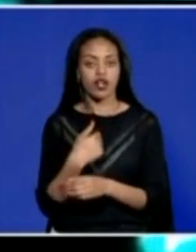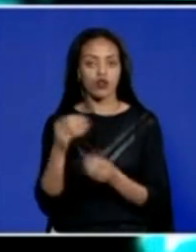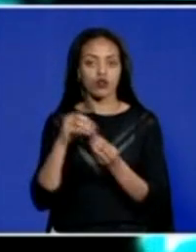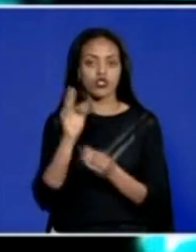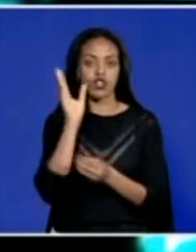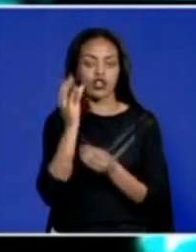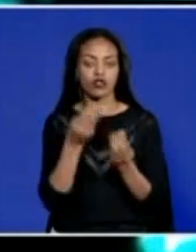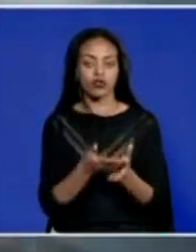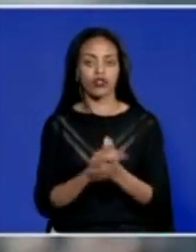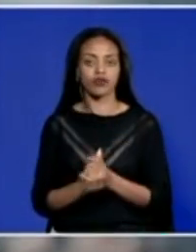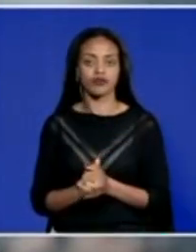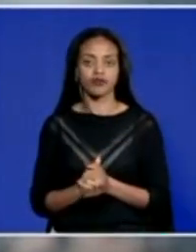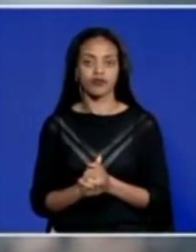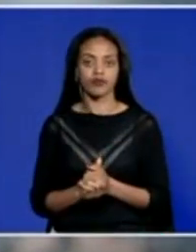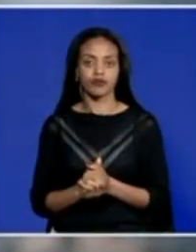ርኣያ